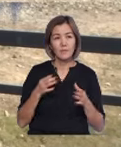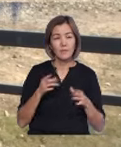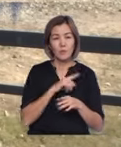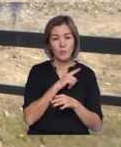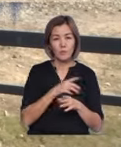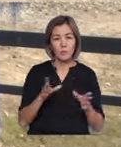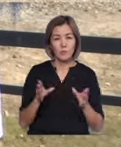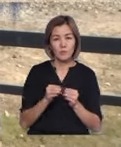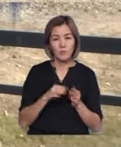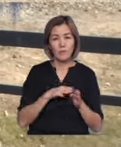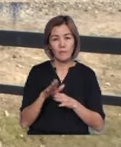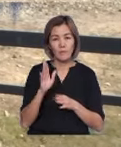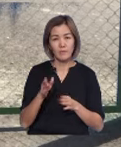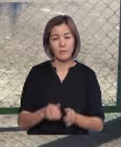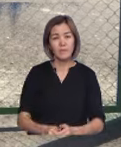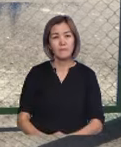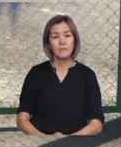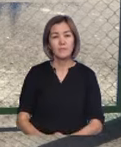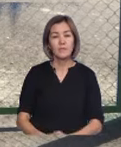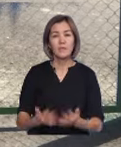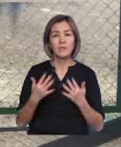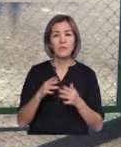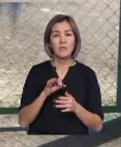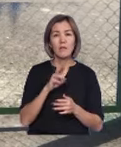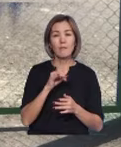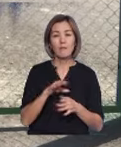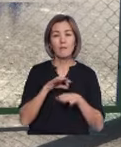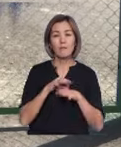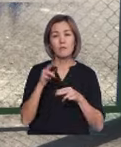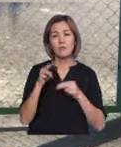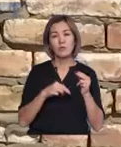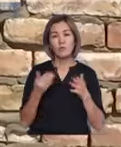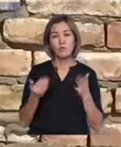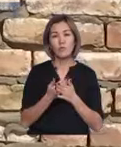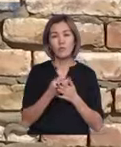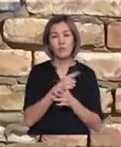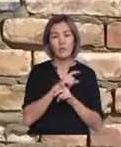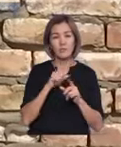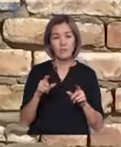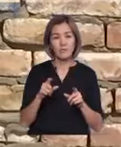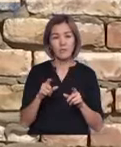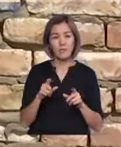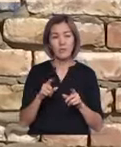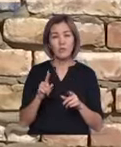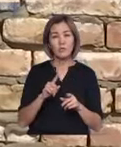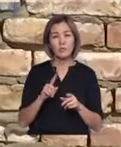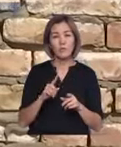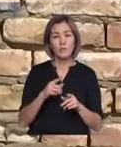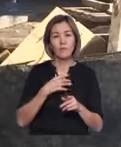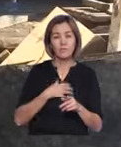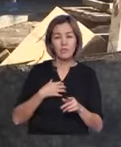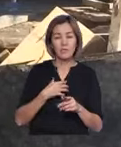мы не смогли бы достичь этой цели в селе Алмалы также ве строительство новой врачебной амбулатории что ста